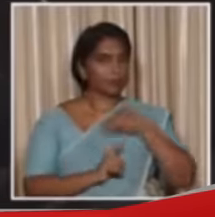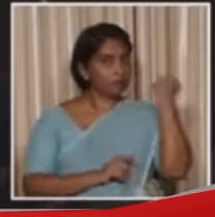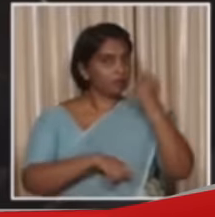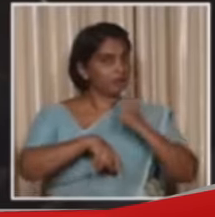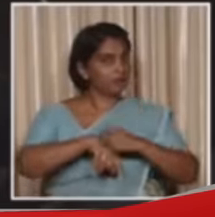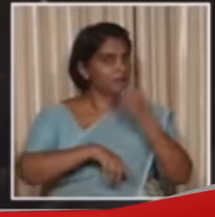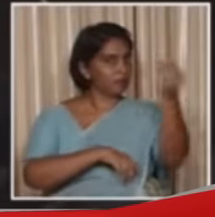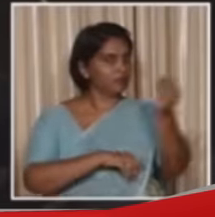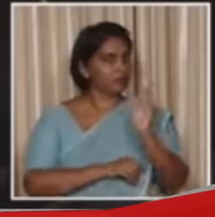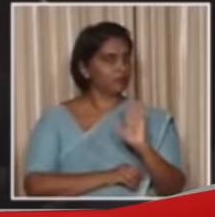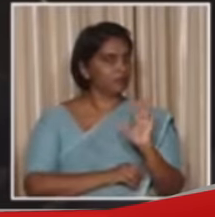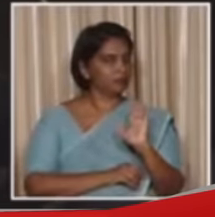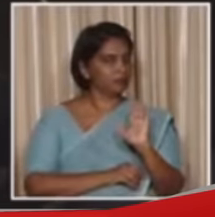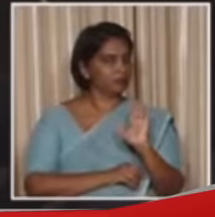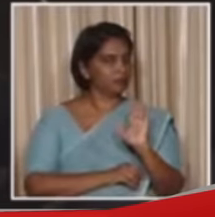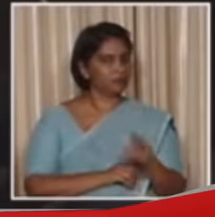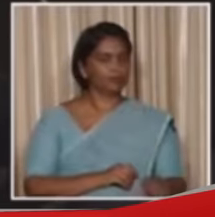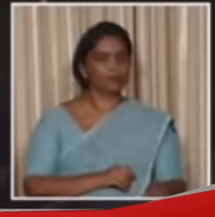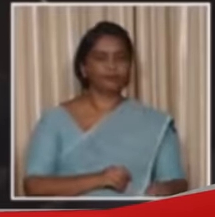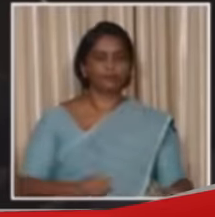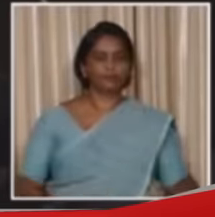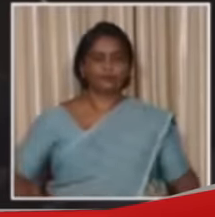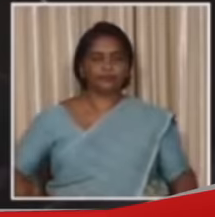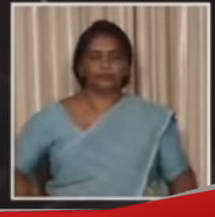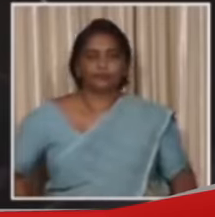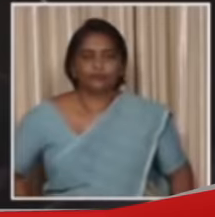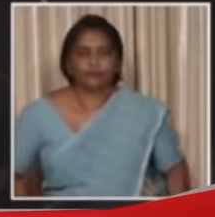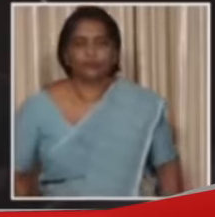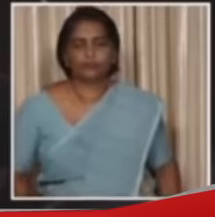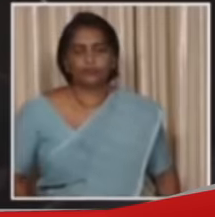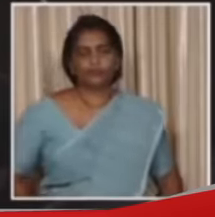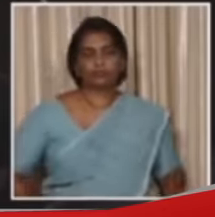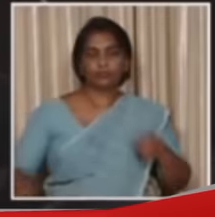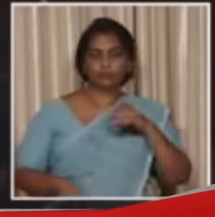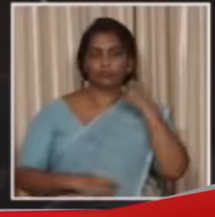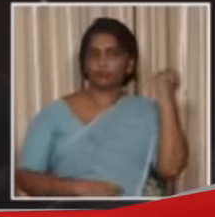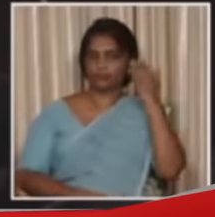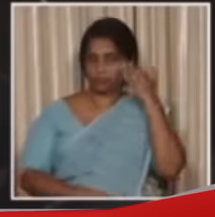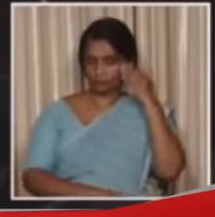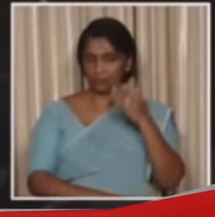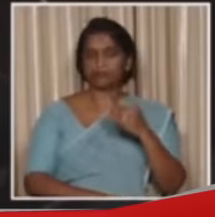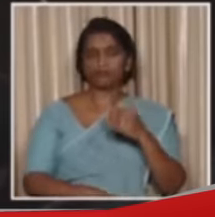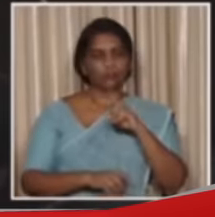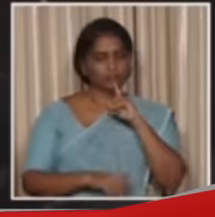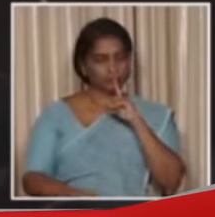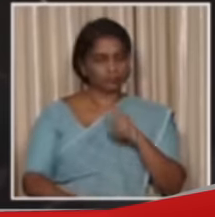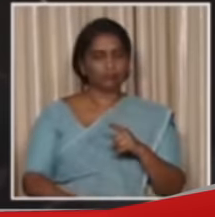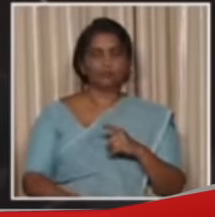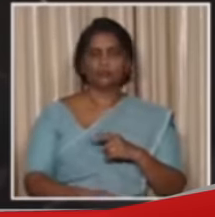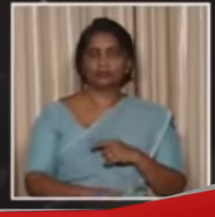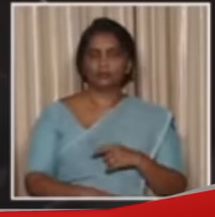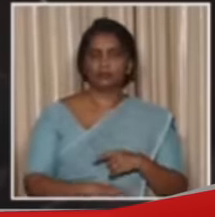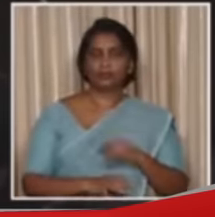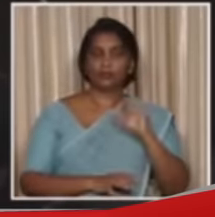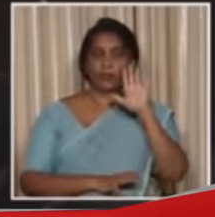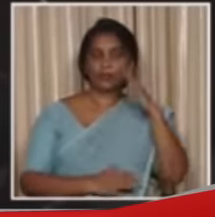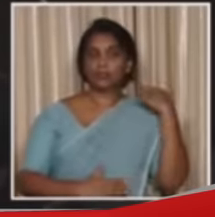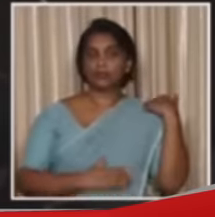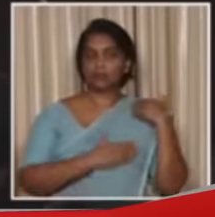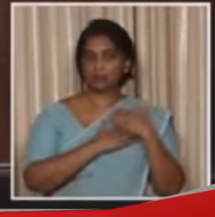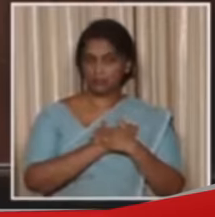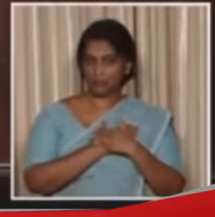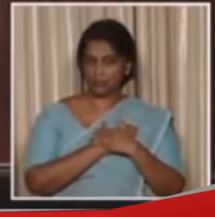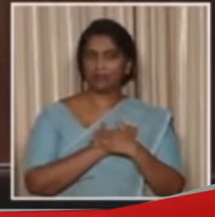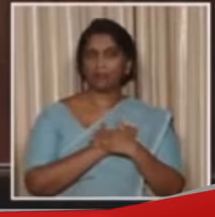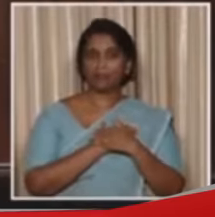නම් අඩු කරන්න එපා. ඔව් මන්තුමා. මගේ කතාව සම්බන්ධයෙන් කතා කරේ මුලින්ම පන්සිල් පද පහ